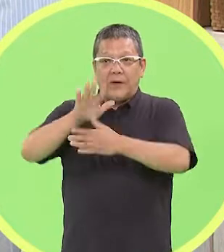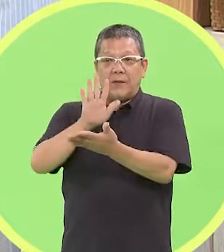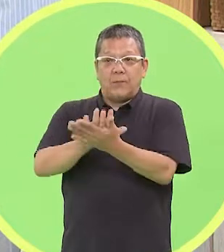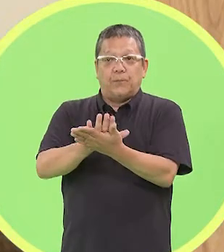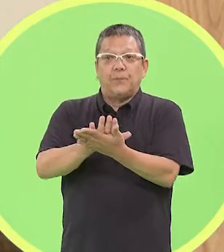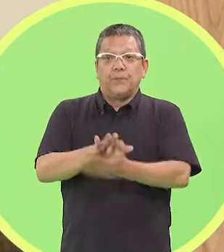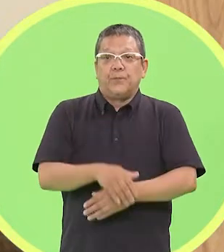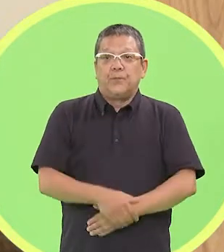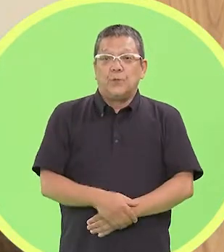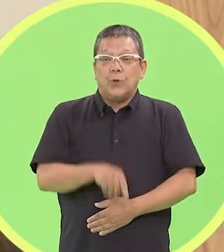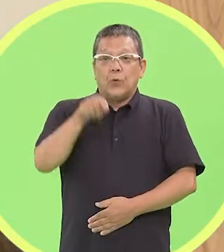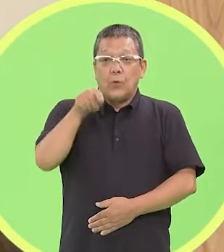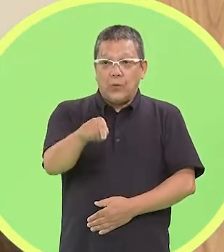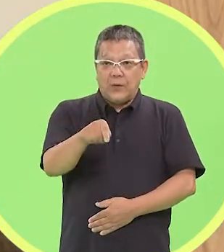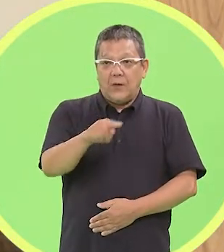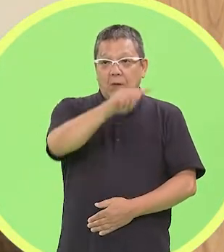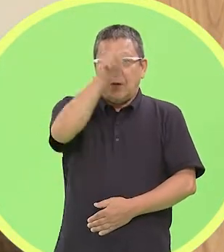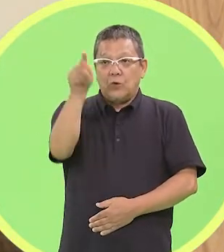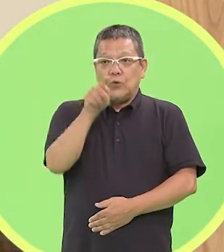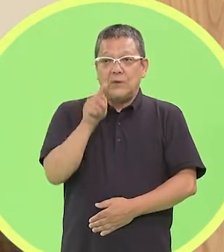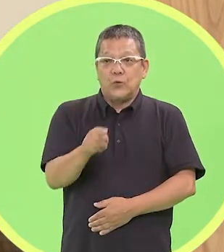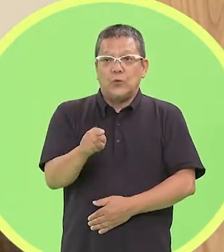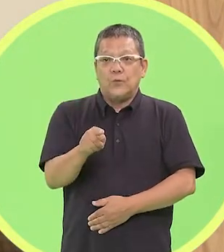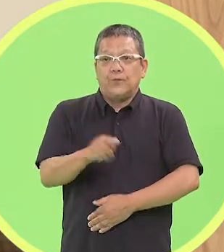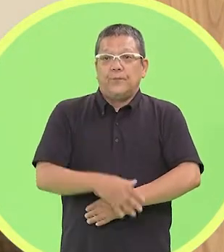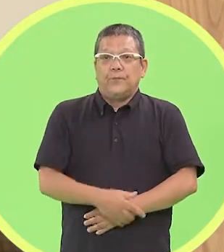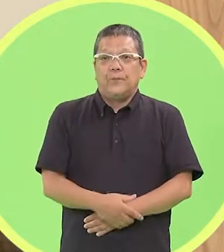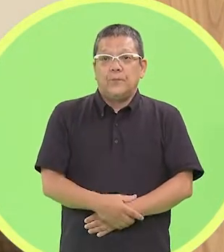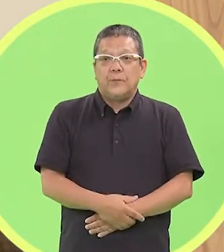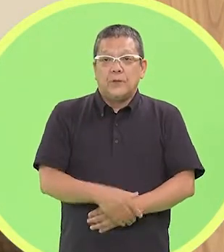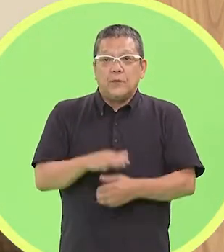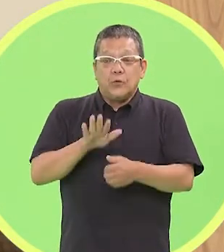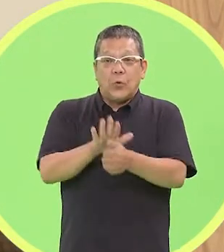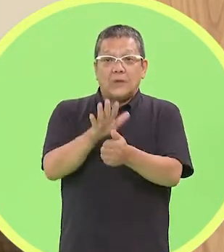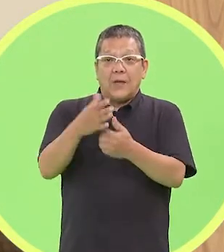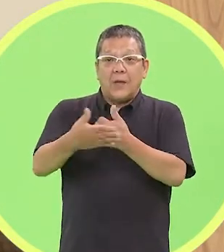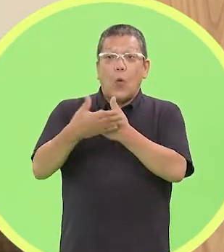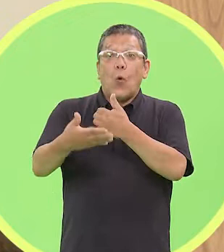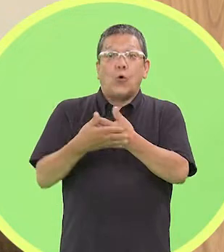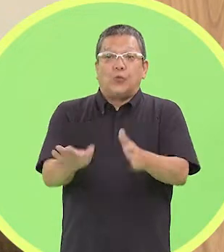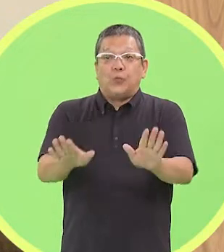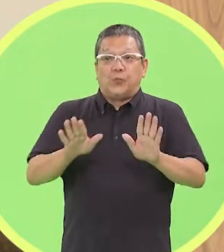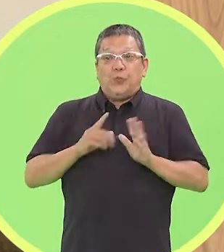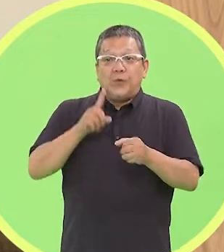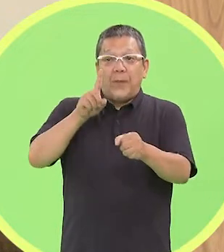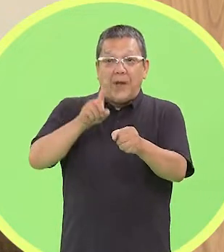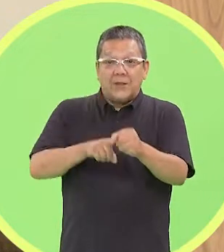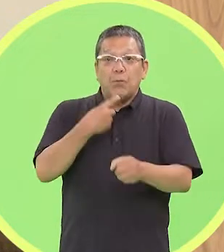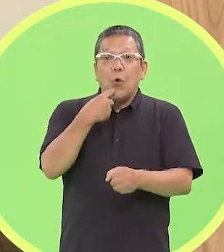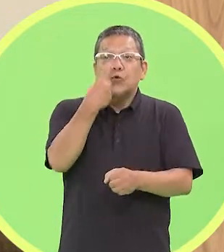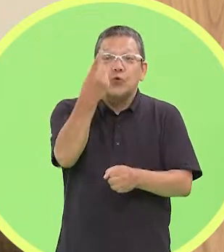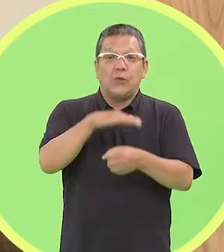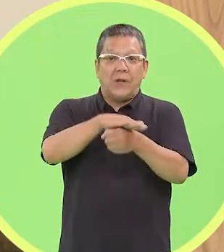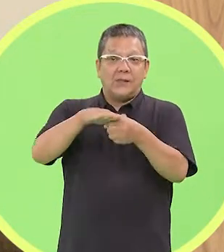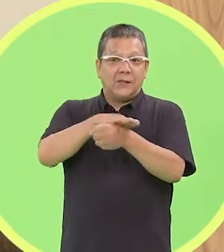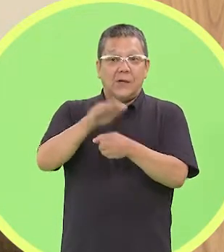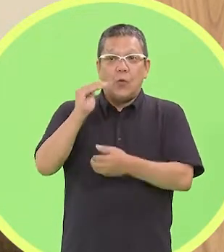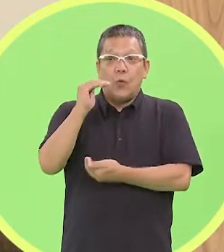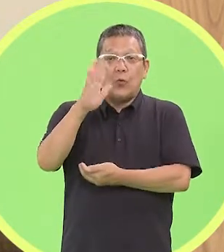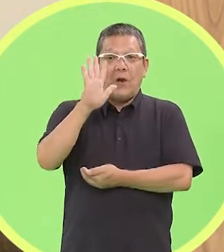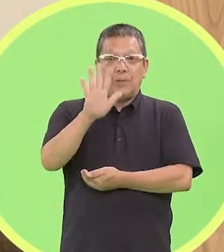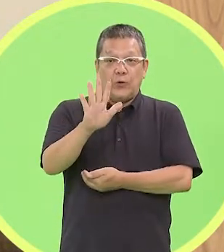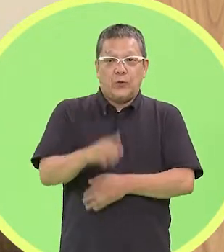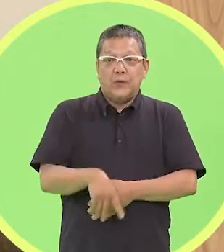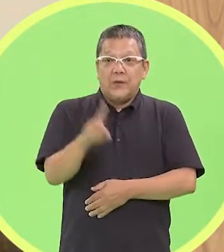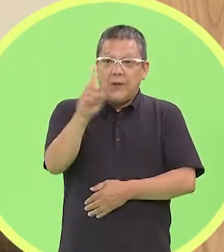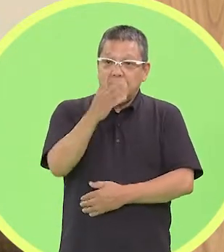。それではここでクエスチョン。助成を受けるのにもう一つ大切なことがあるのですが、それ